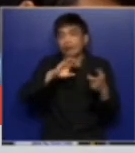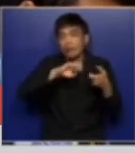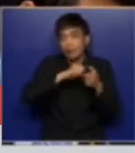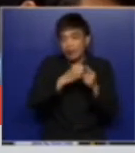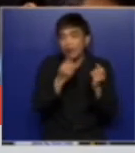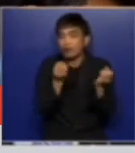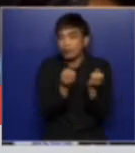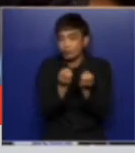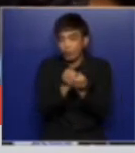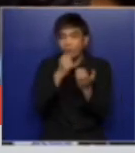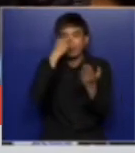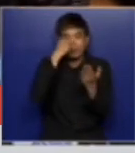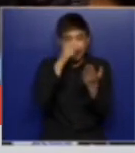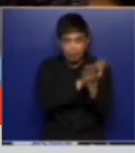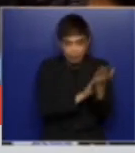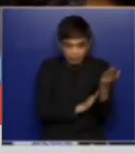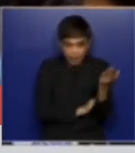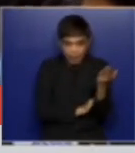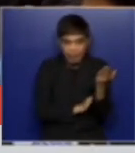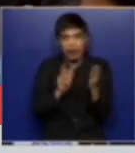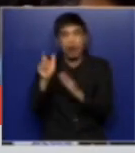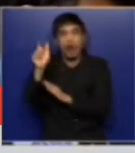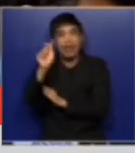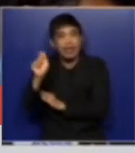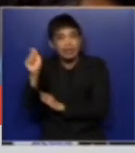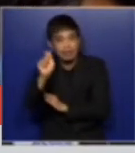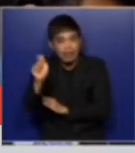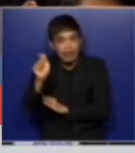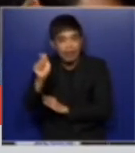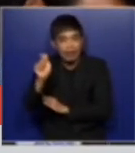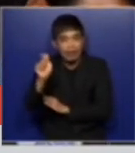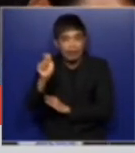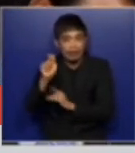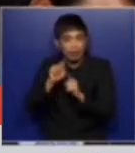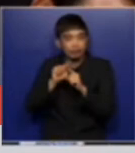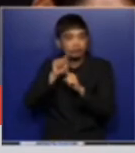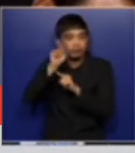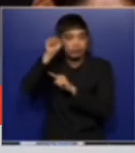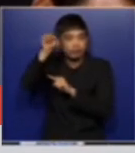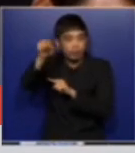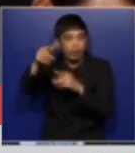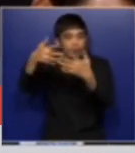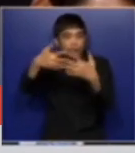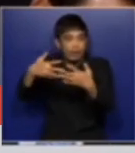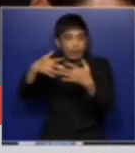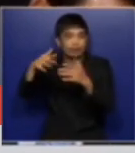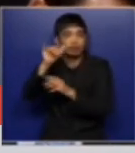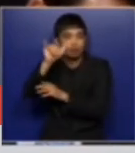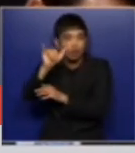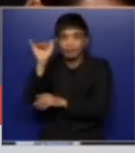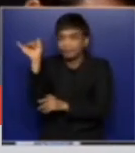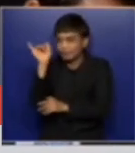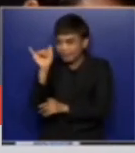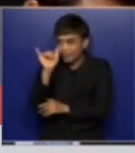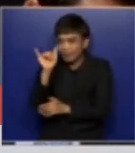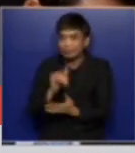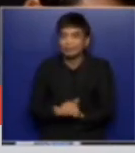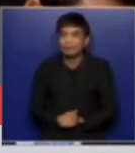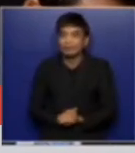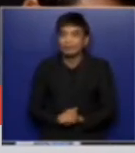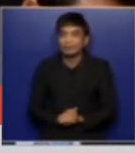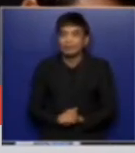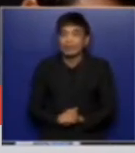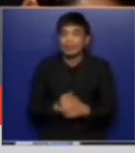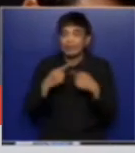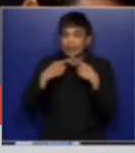อยู่ที่เมืองไทยและก็ประเทศในแถบเอเชียยังไม่ไปถึงที่ยุโรปและสหรัฐแต่ครั้งนี้ครับท่านประธานครับมันรุ